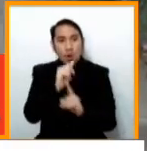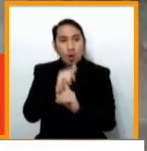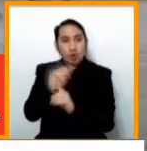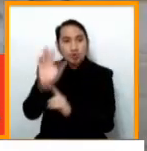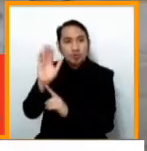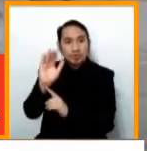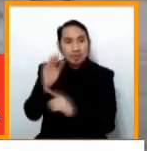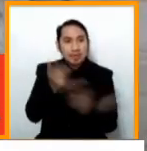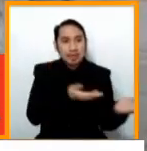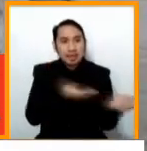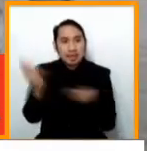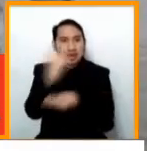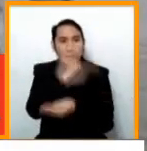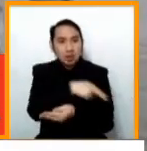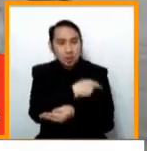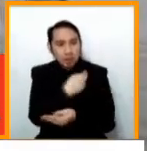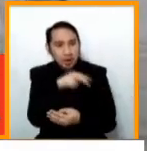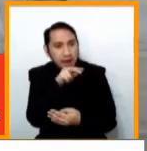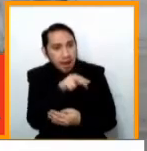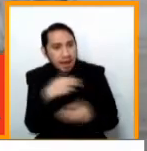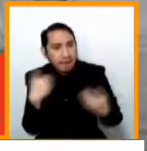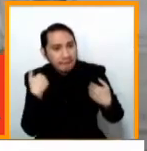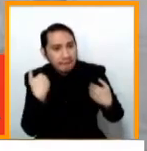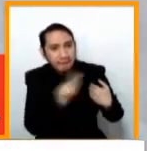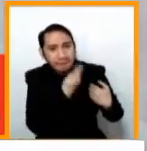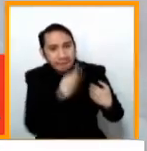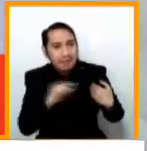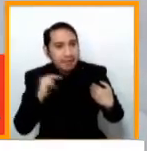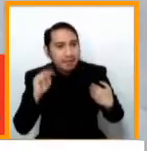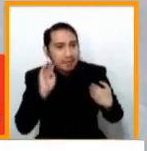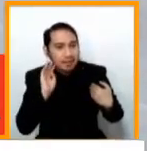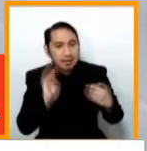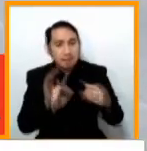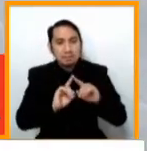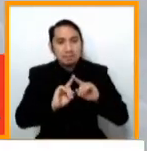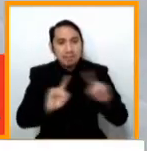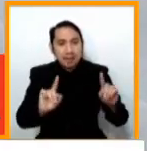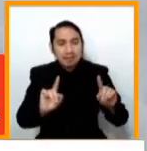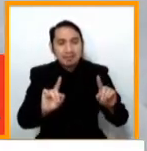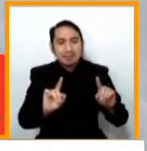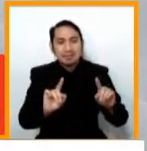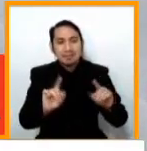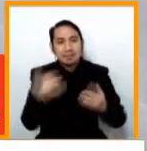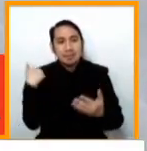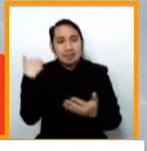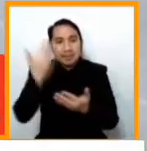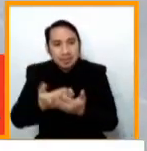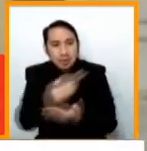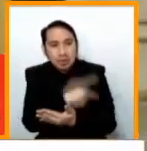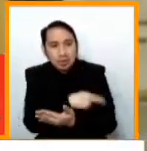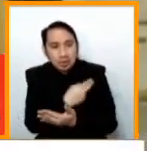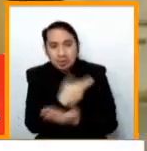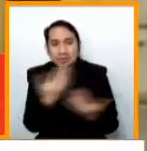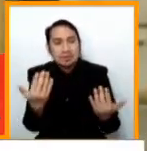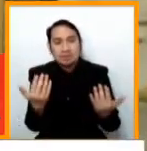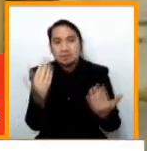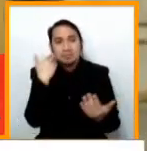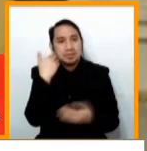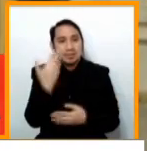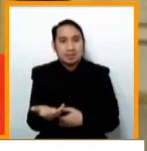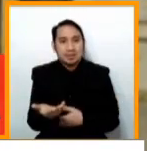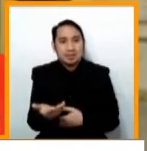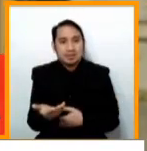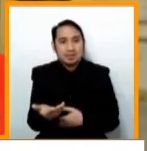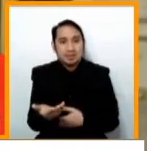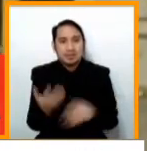matapos kakitaan ng sintomas ng COVID-19. Ngunit agad binawian nito ng buhay sa parehong araw. Isinailalim ito sa